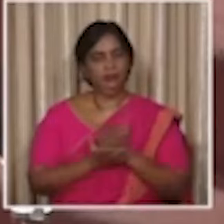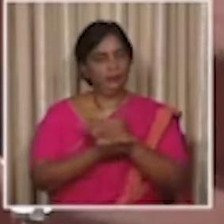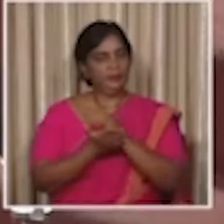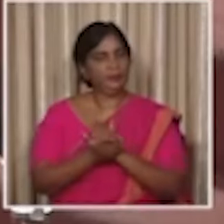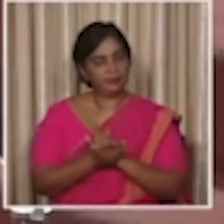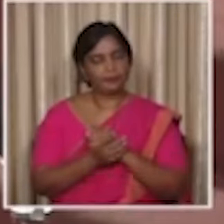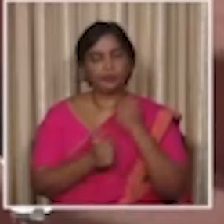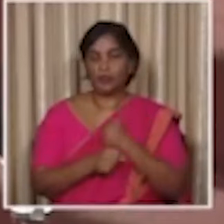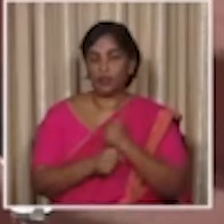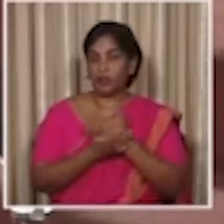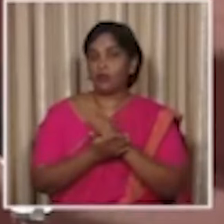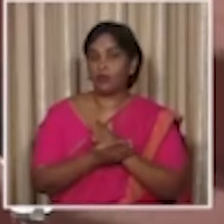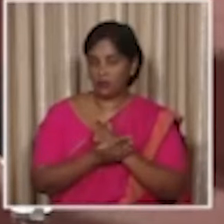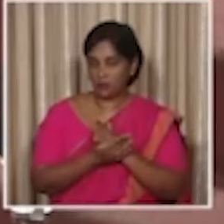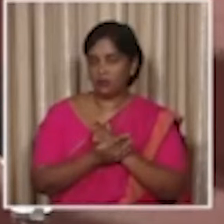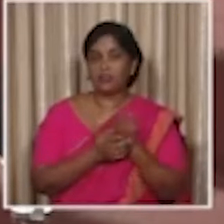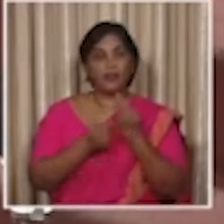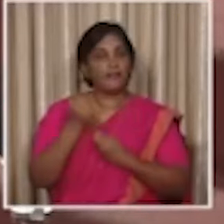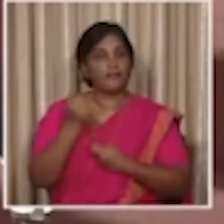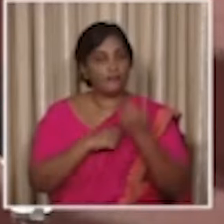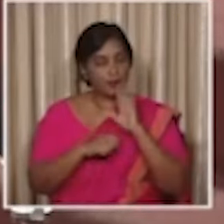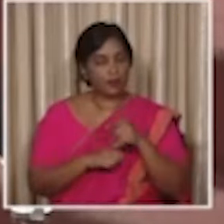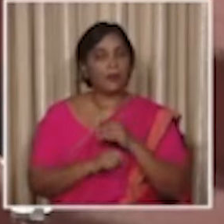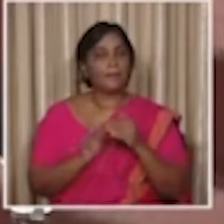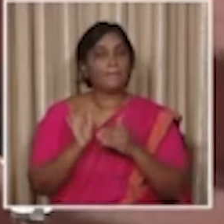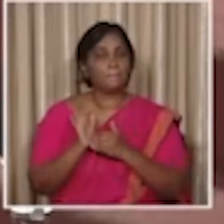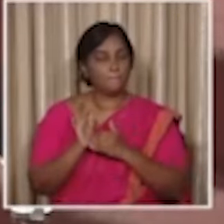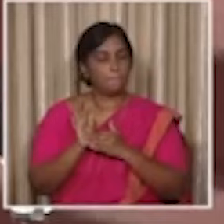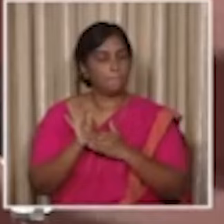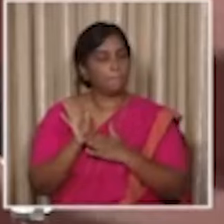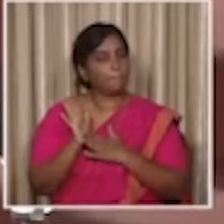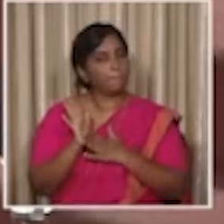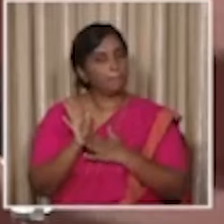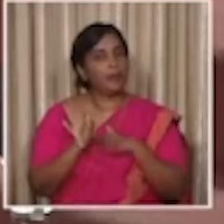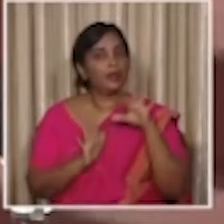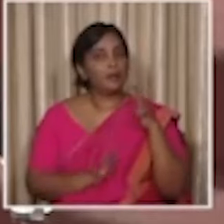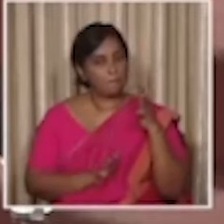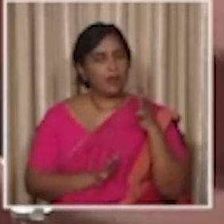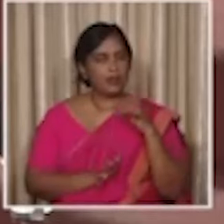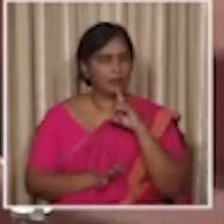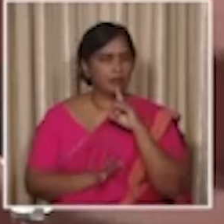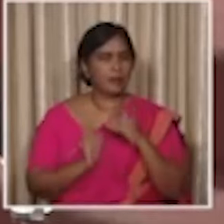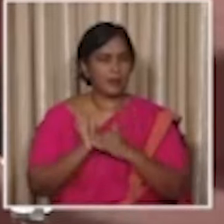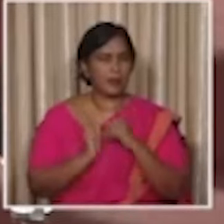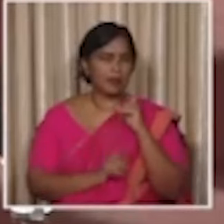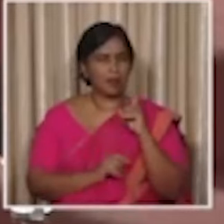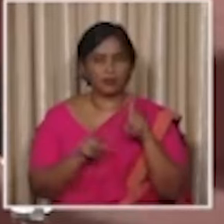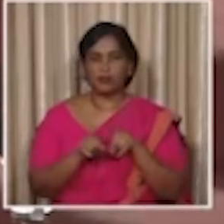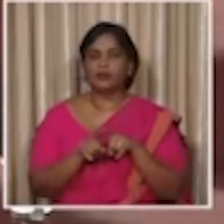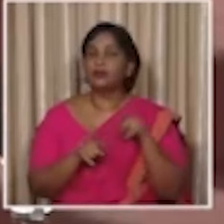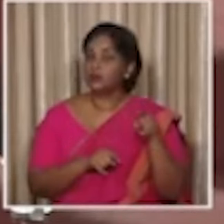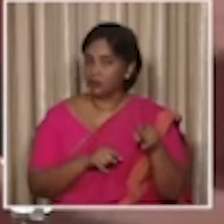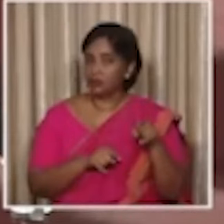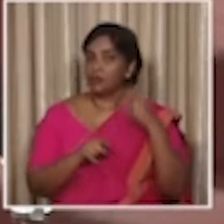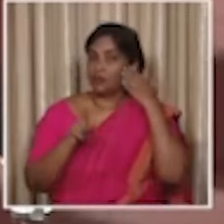කොටස් රජයේ කොටස් විකිණීම සඳහා මිලියන මේ 500ක් කියලා කියන්නේ බිලියන භාගයක් විතර. ඉතින්